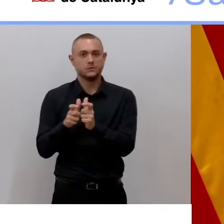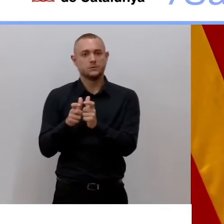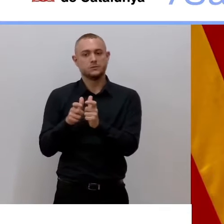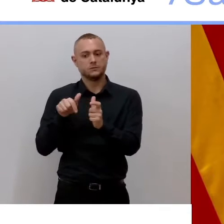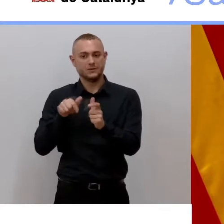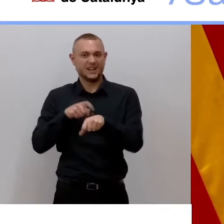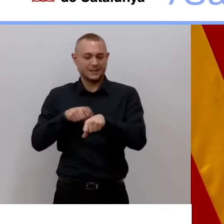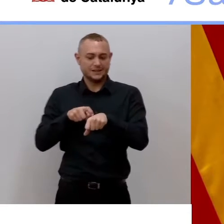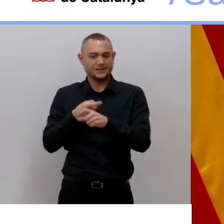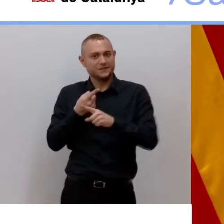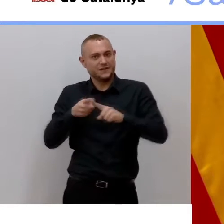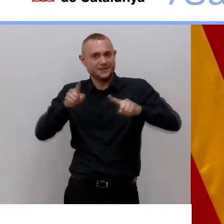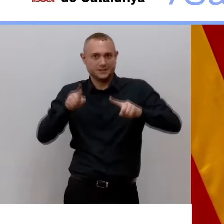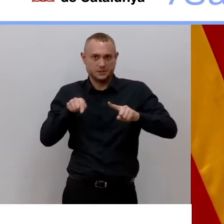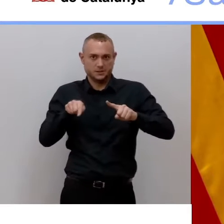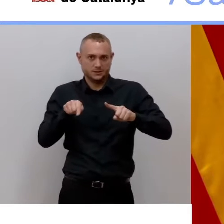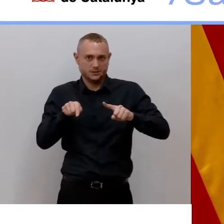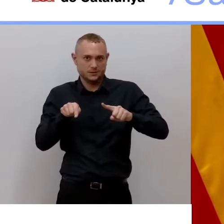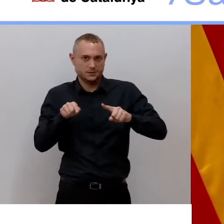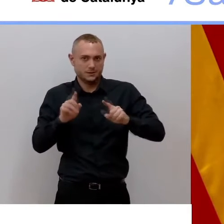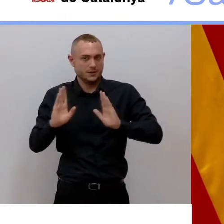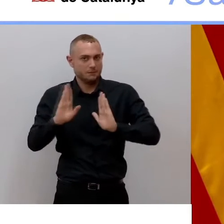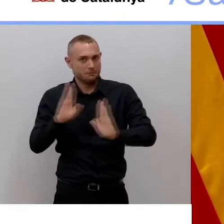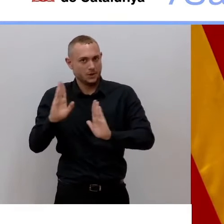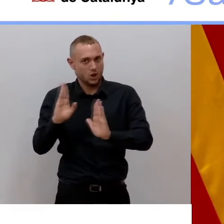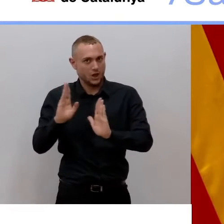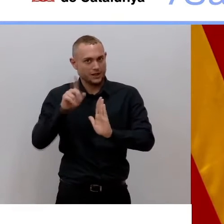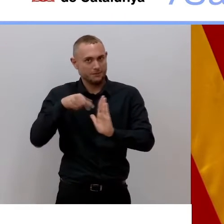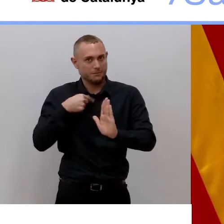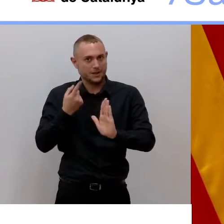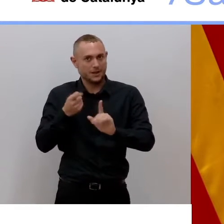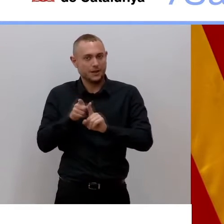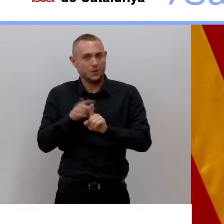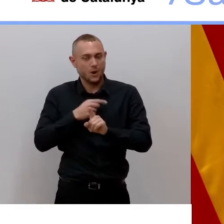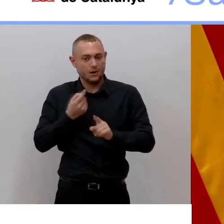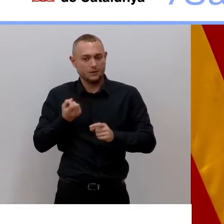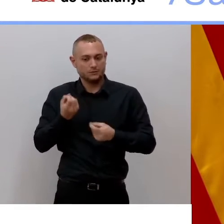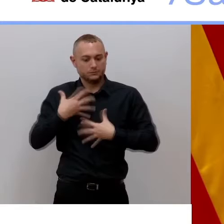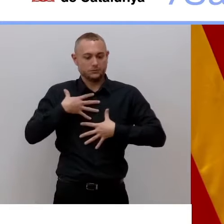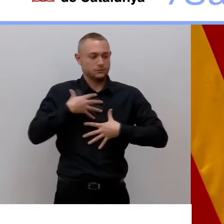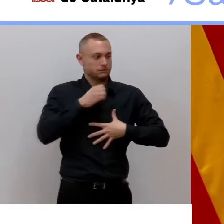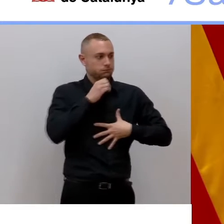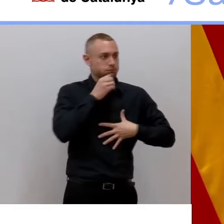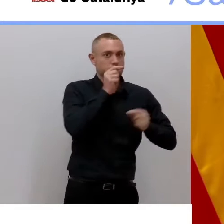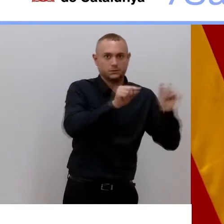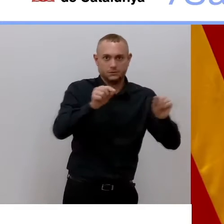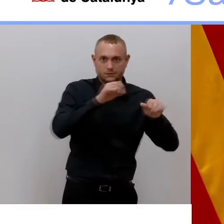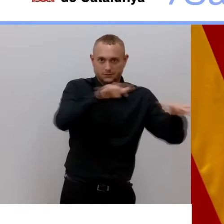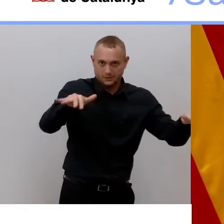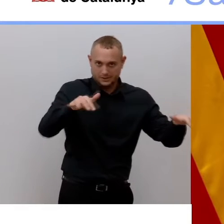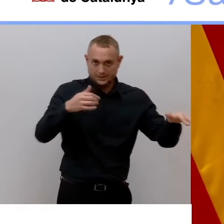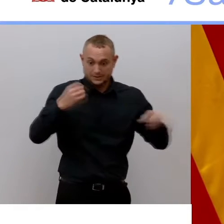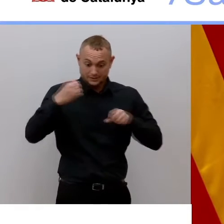diferencials en quant al seu període, en quant a la seva transmissibilitat i en quant